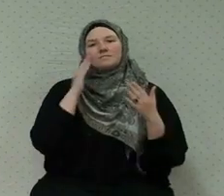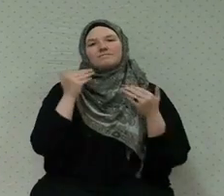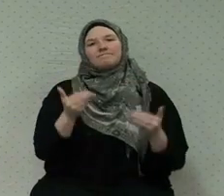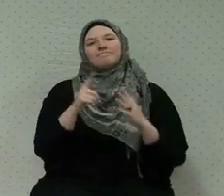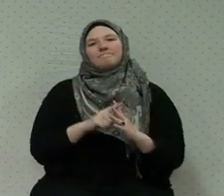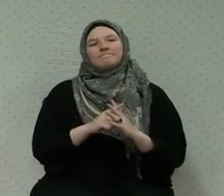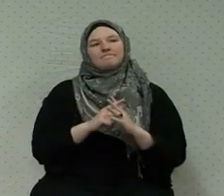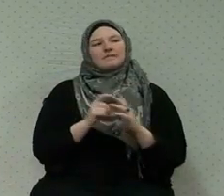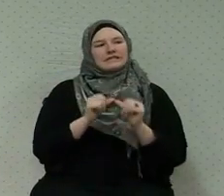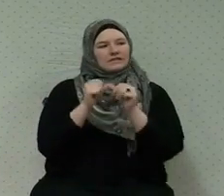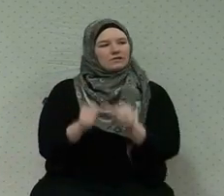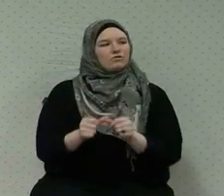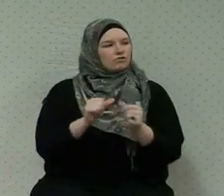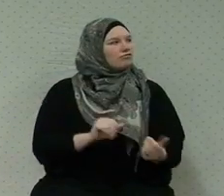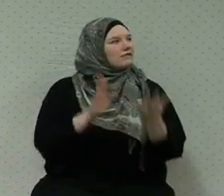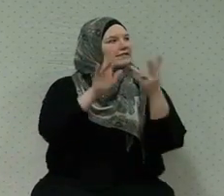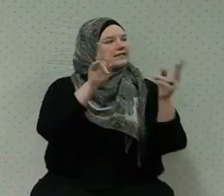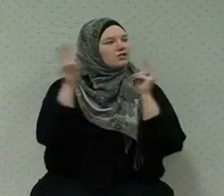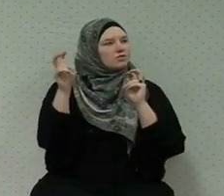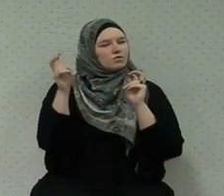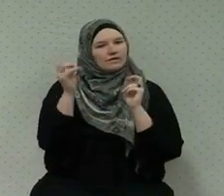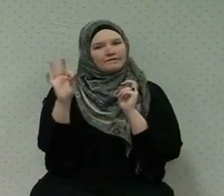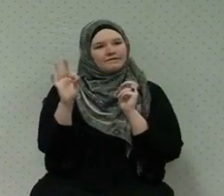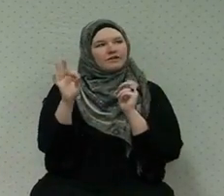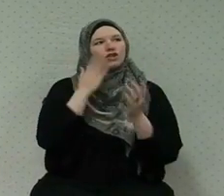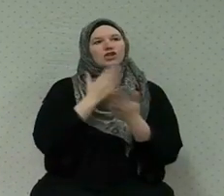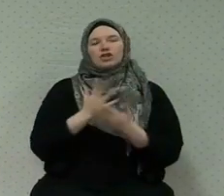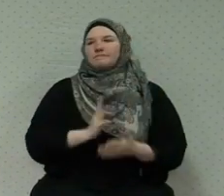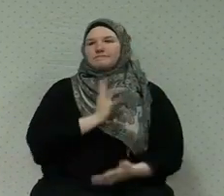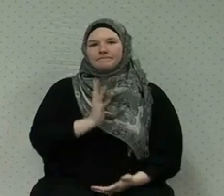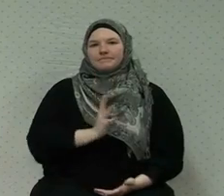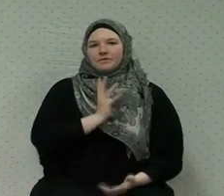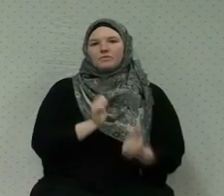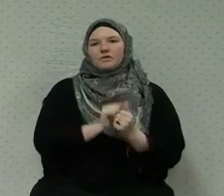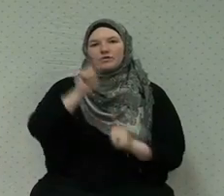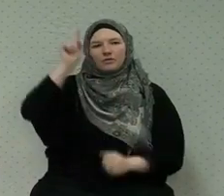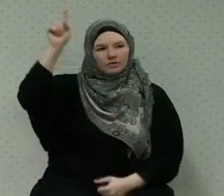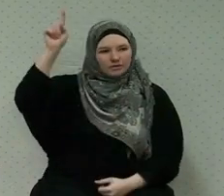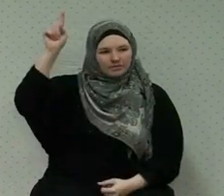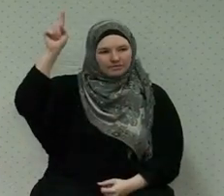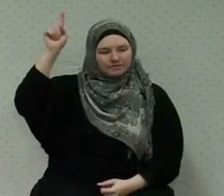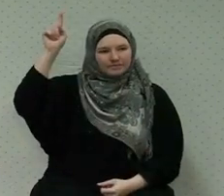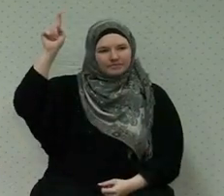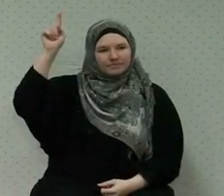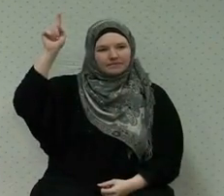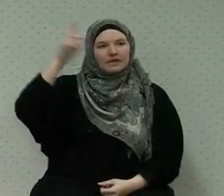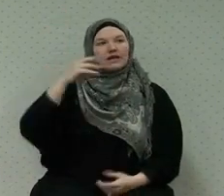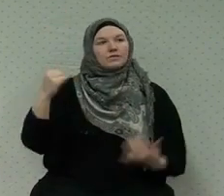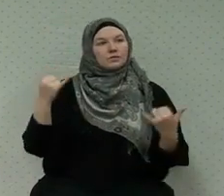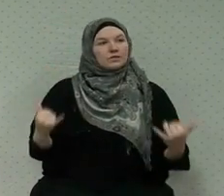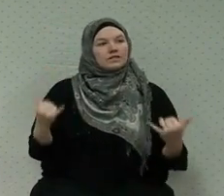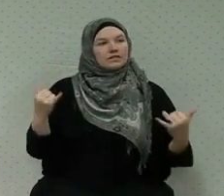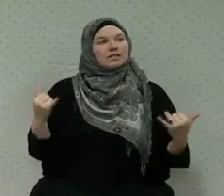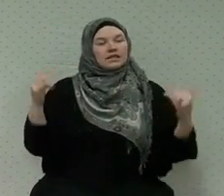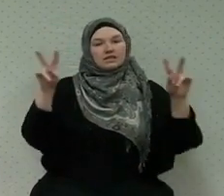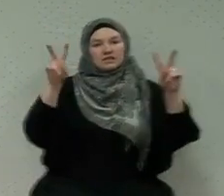to address the issue of good manners with Allah, and today's